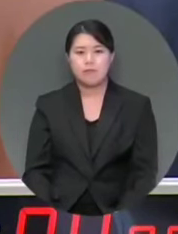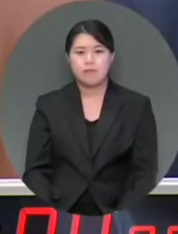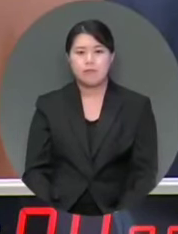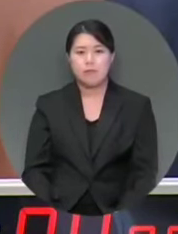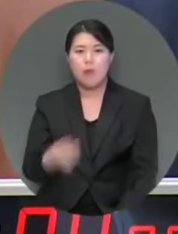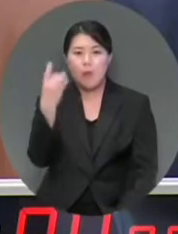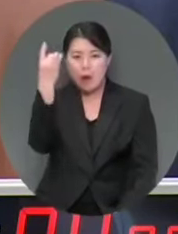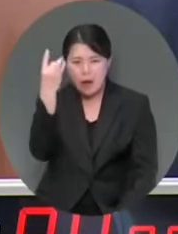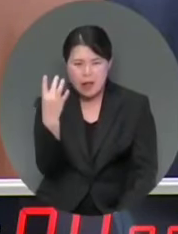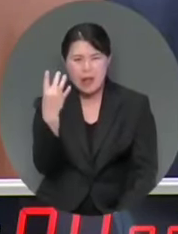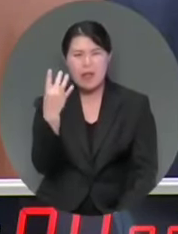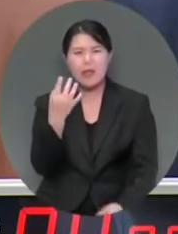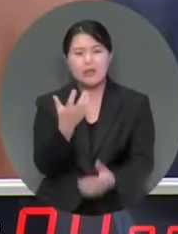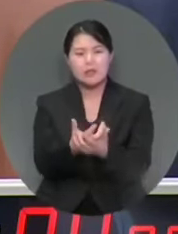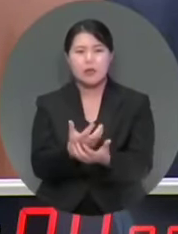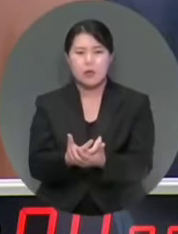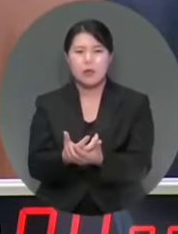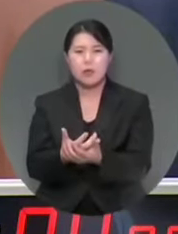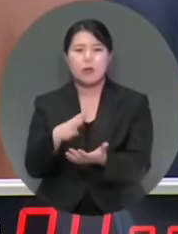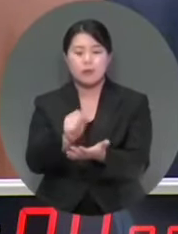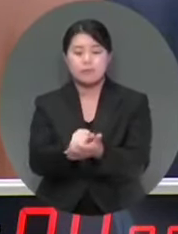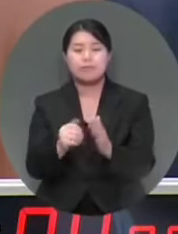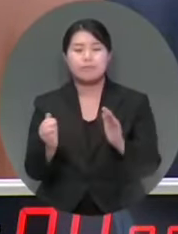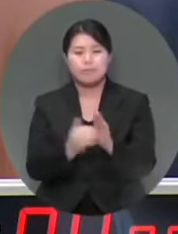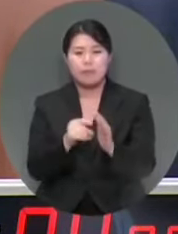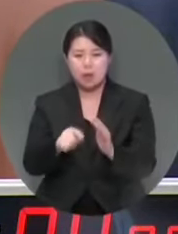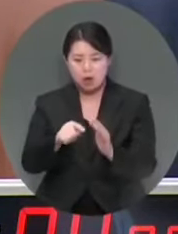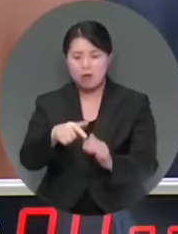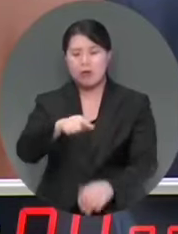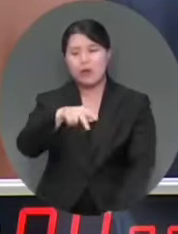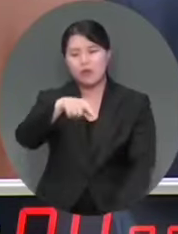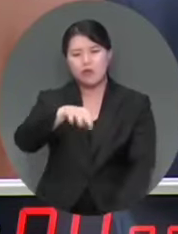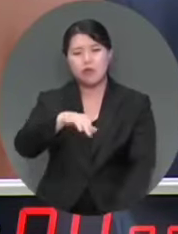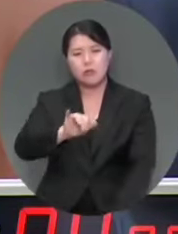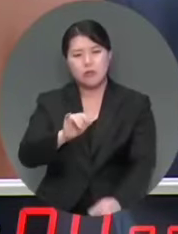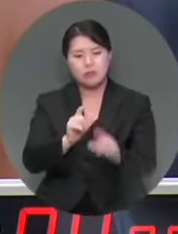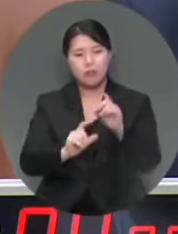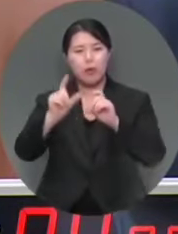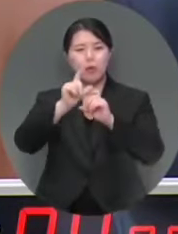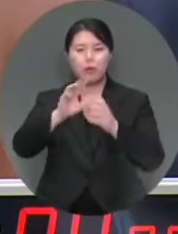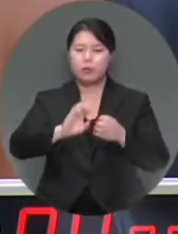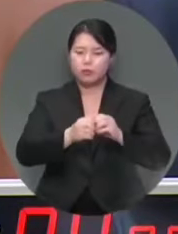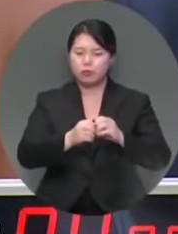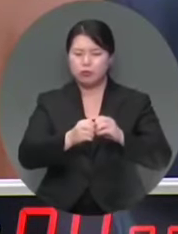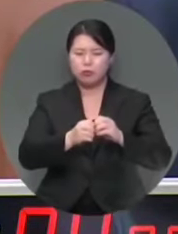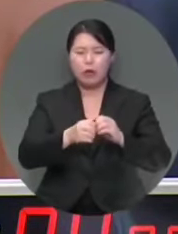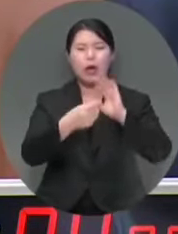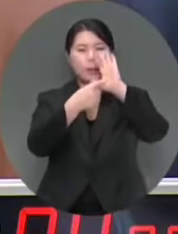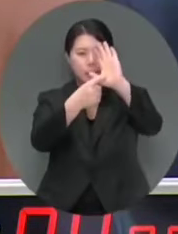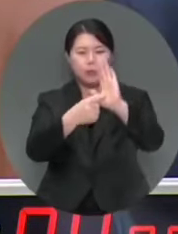당초 자료가 원시 자료가 저희들이 확보를 했고요. 거기에 가중치를 줘서 그 조작된 어떤 그 자료를